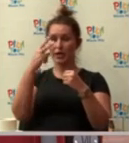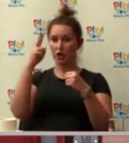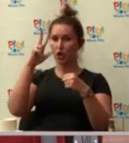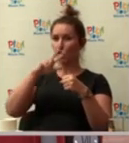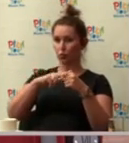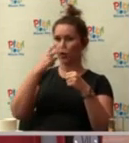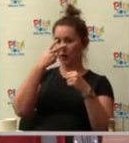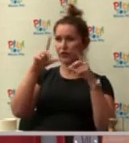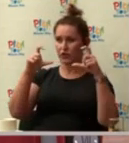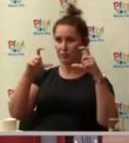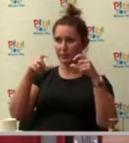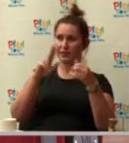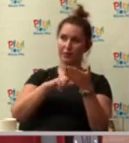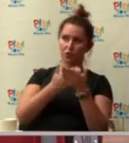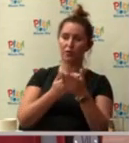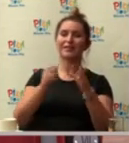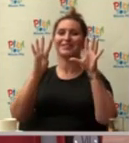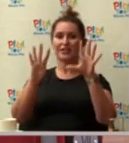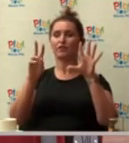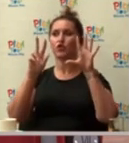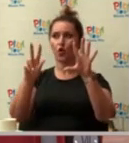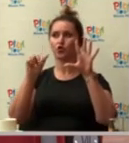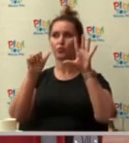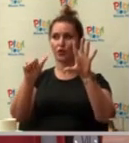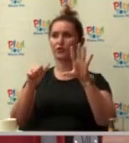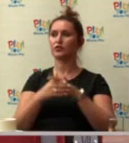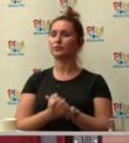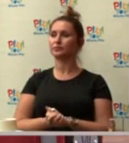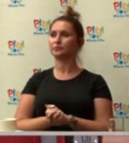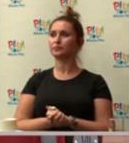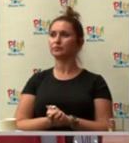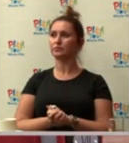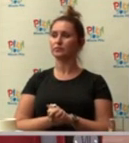od 986 przez specjalnie uruchomiony numer infolinii